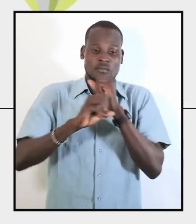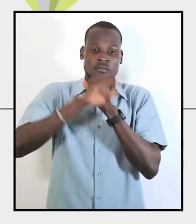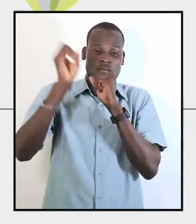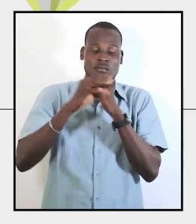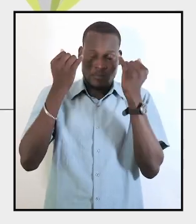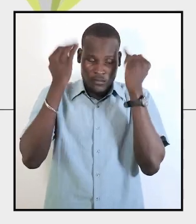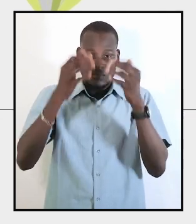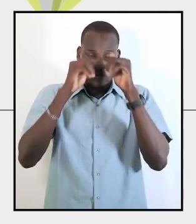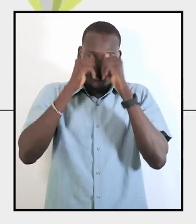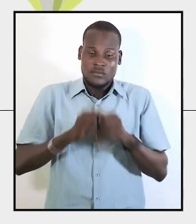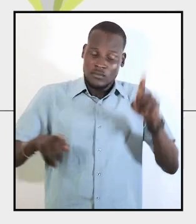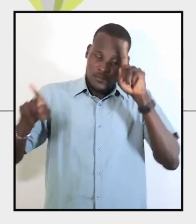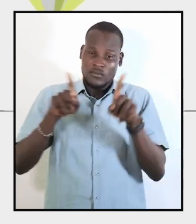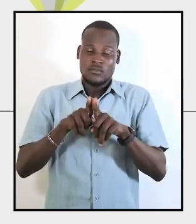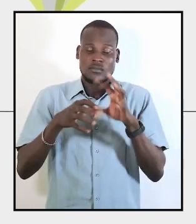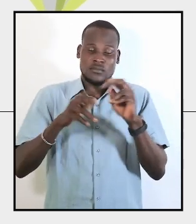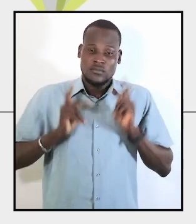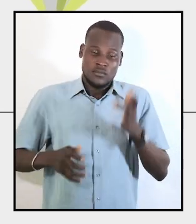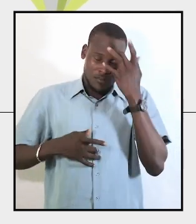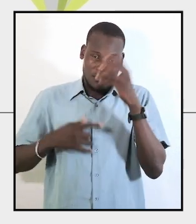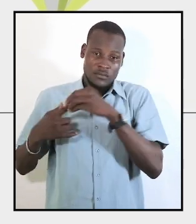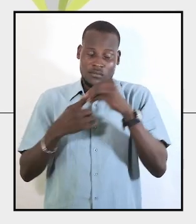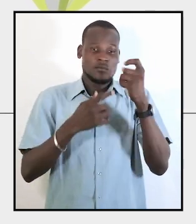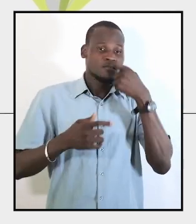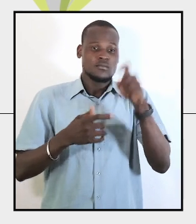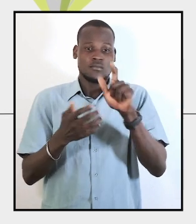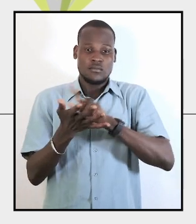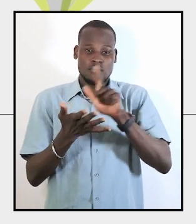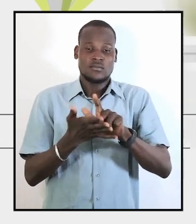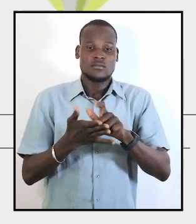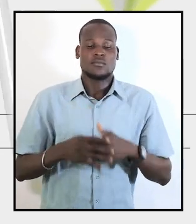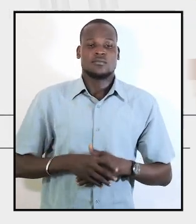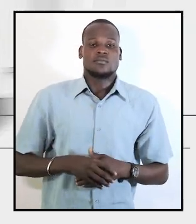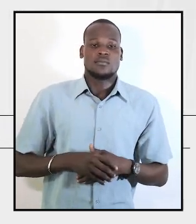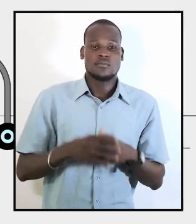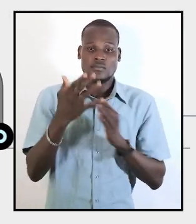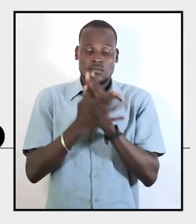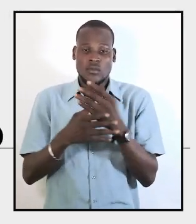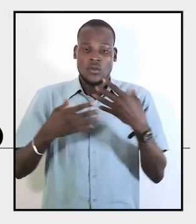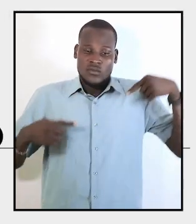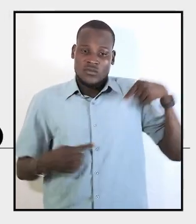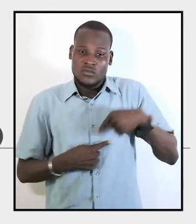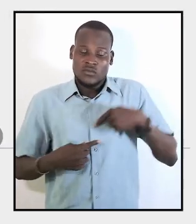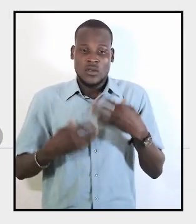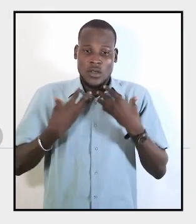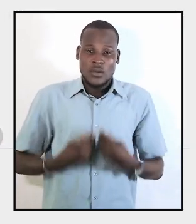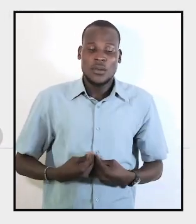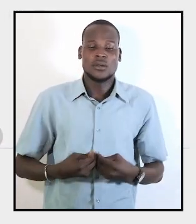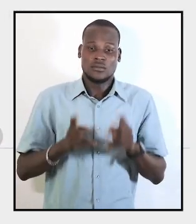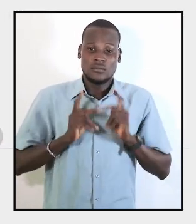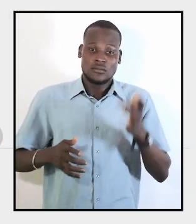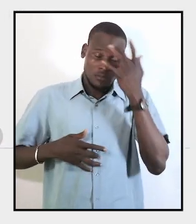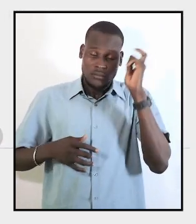divulguer aucune information sans le consentement du patient, sauf dans les cas prévus par la loi. Droit au soulagement de la douleur. Le